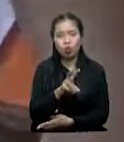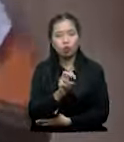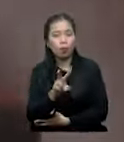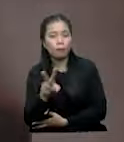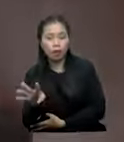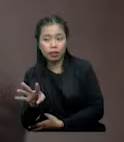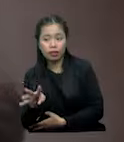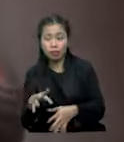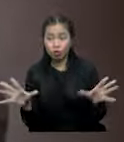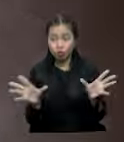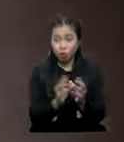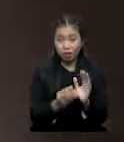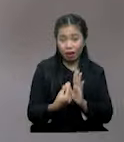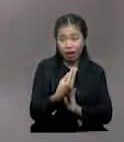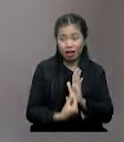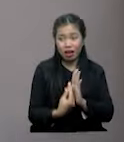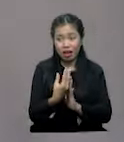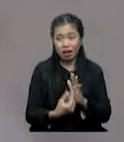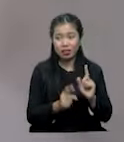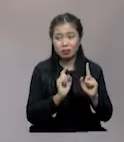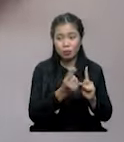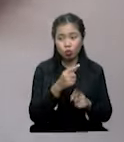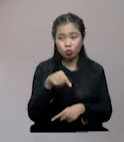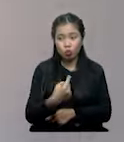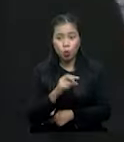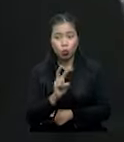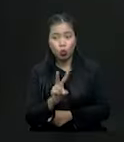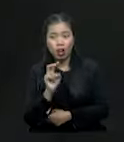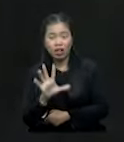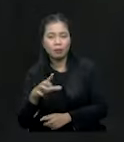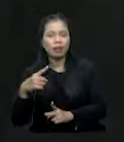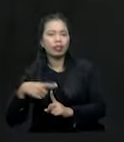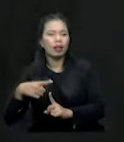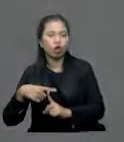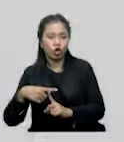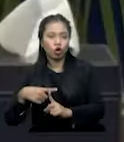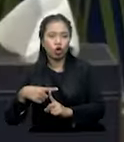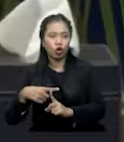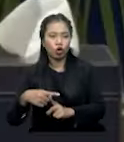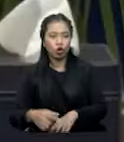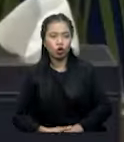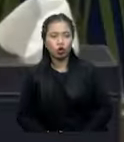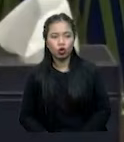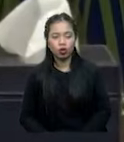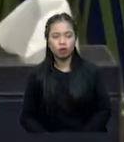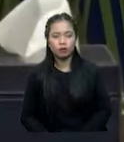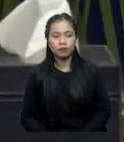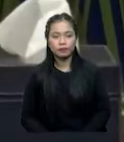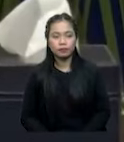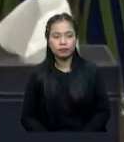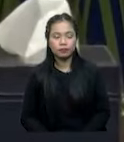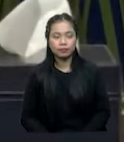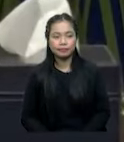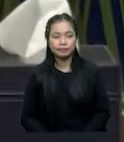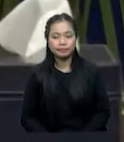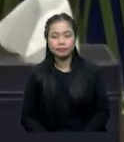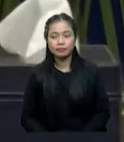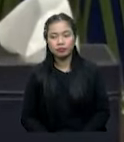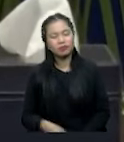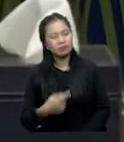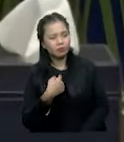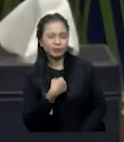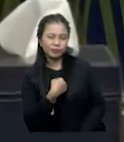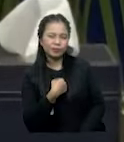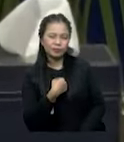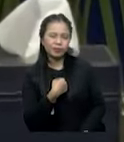Total anggaran mencapai Rp11,25 triliun. Tapi poin saya angka 476 tahun